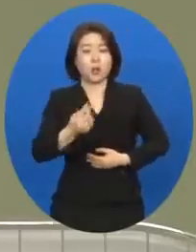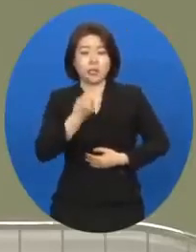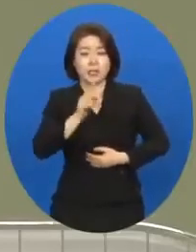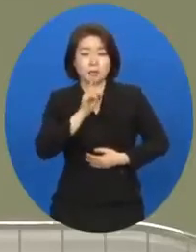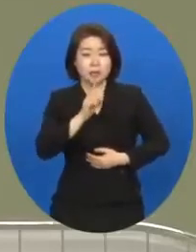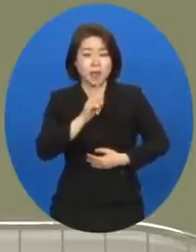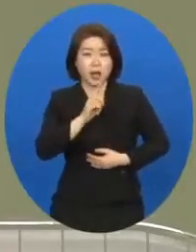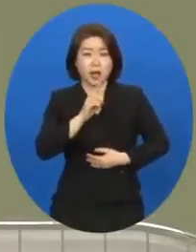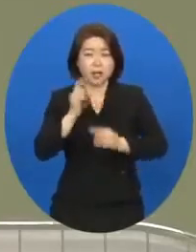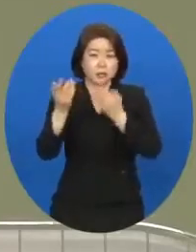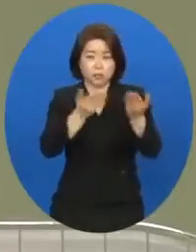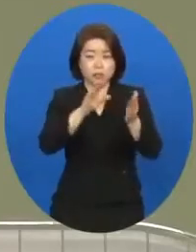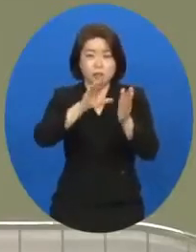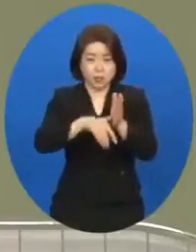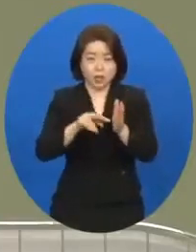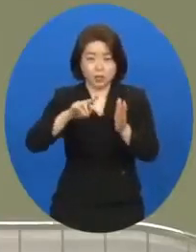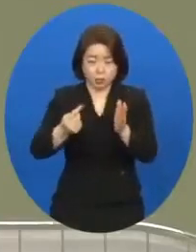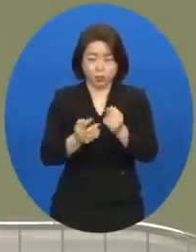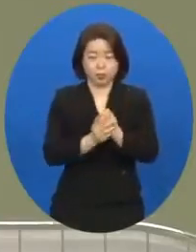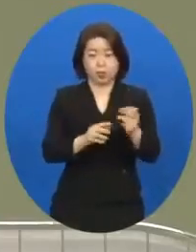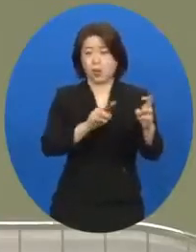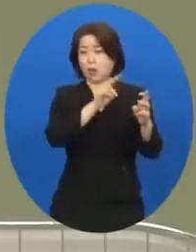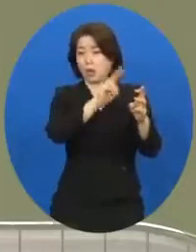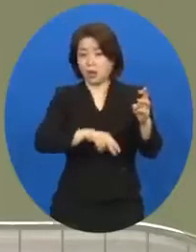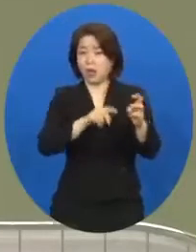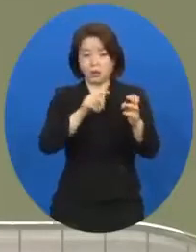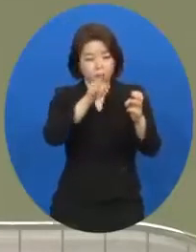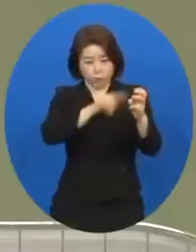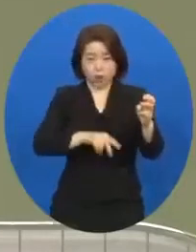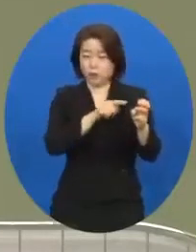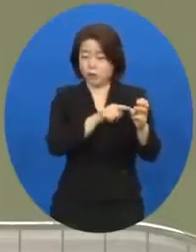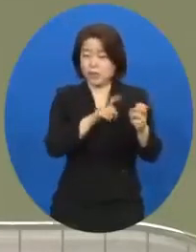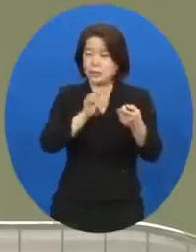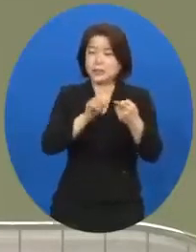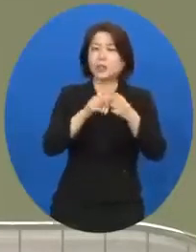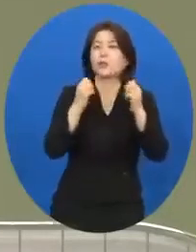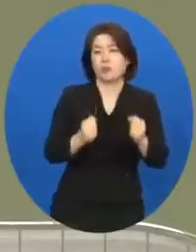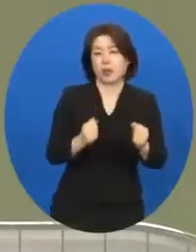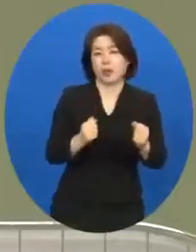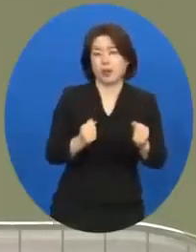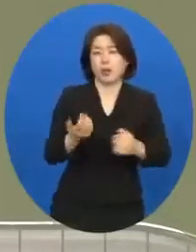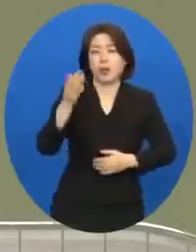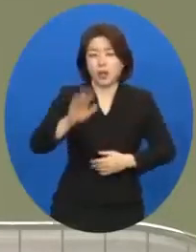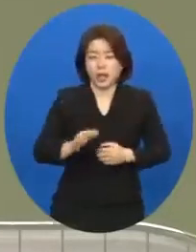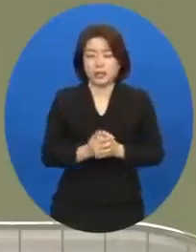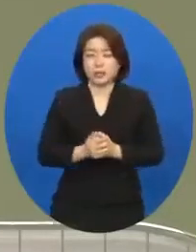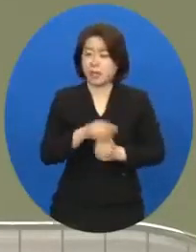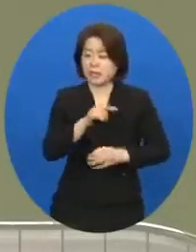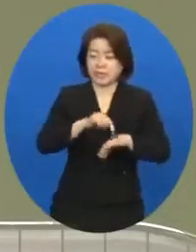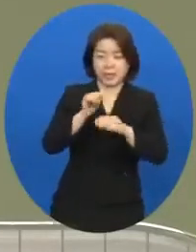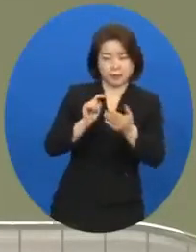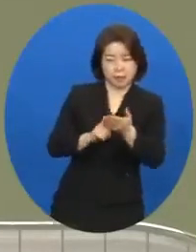때도 가룟유다는 떠나지 않았어요. 그렇지만 가룟유다가 마음으로 예수님의